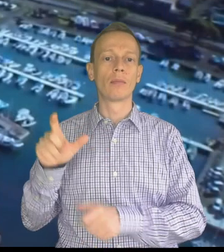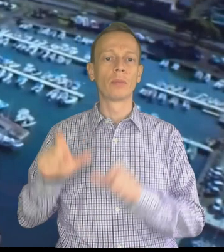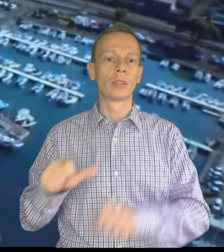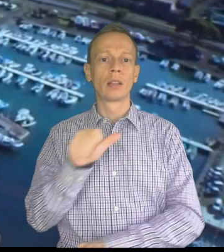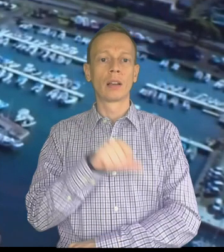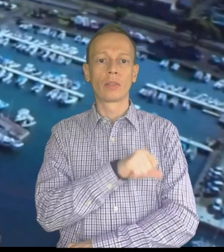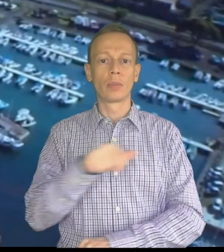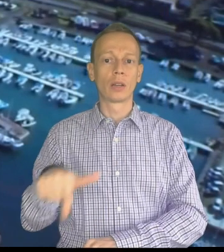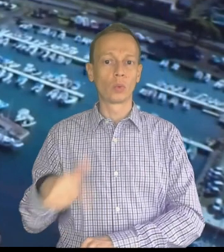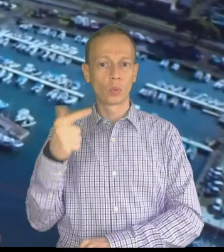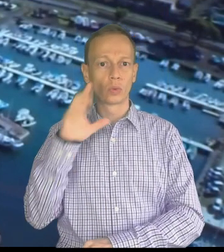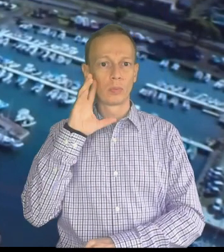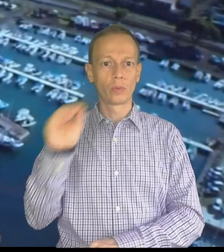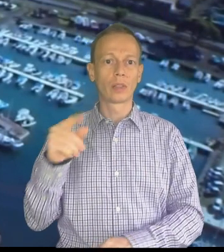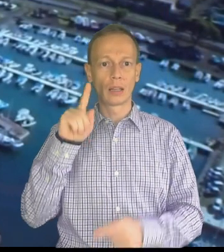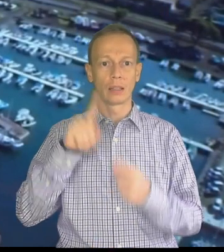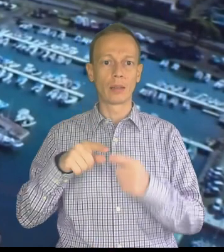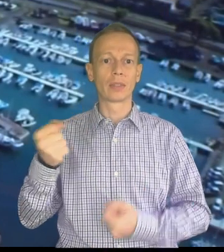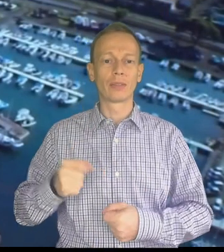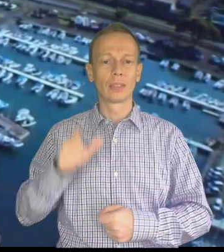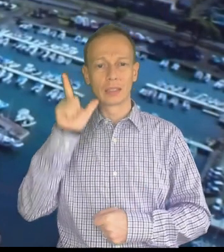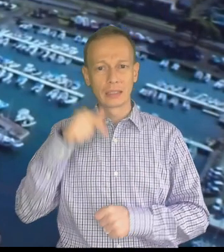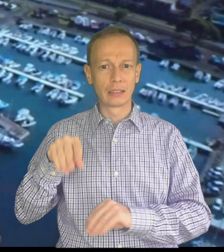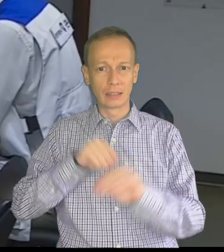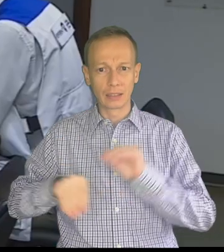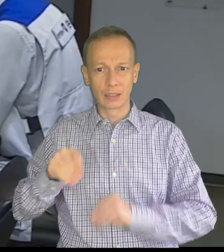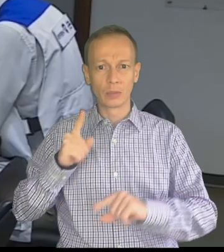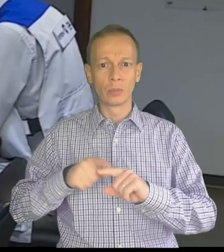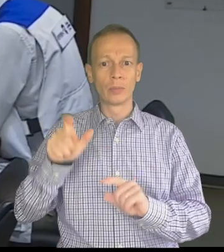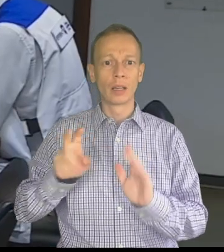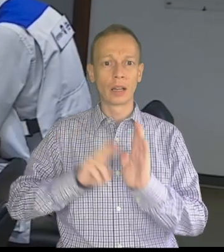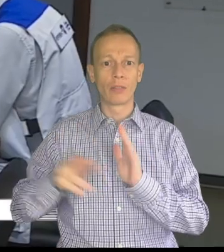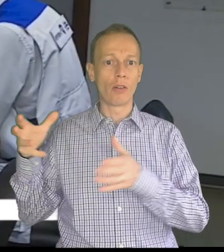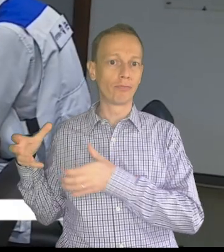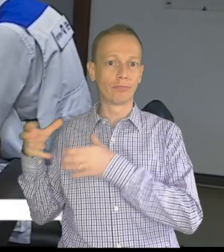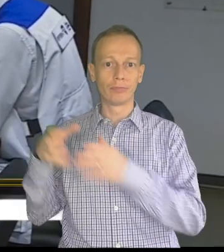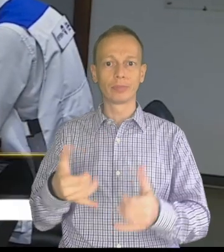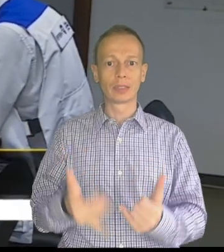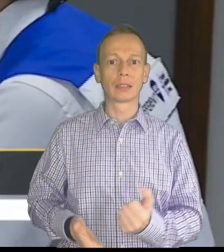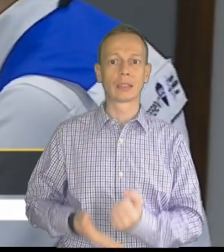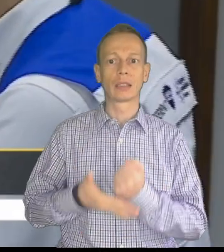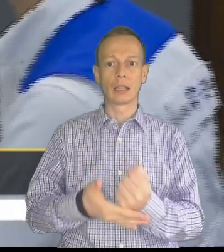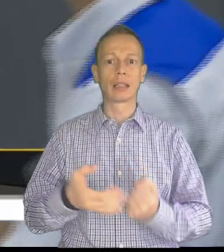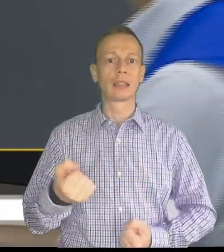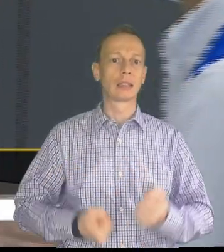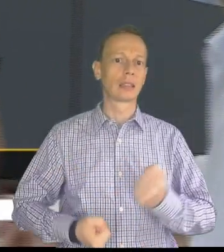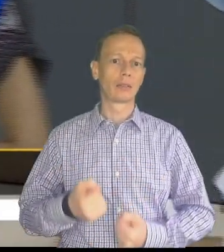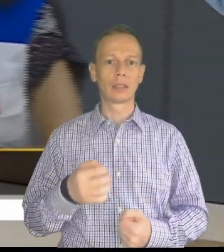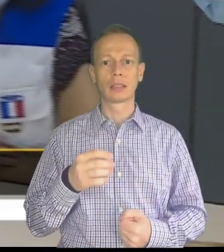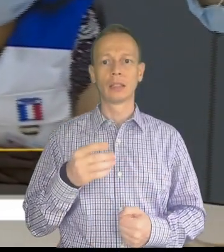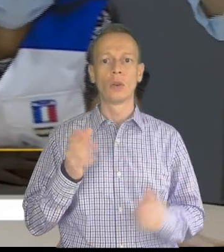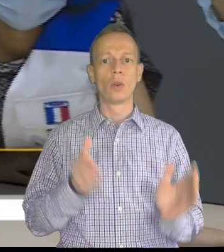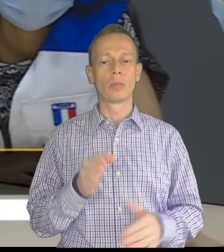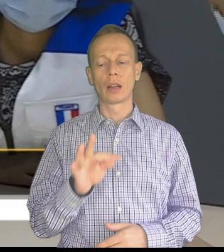réserve sanitaire est arrivée sur le Fénois vendredi. 12 infirmiers spécialisés dans la réanimation, avec leurs référents, sont